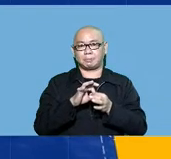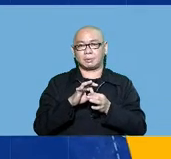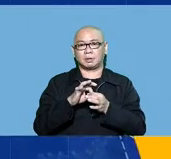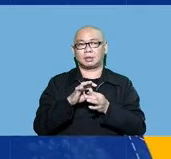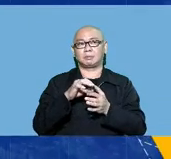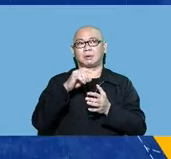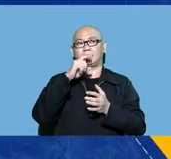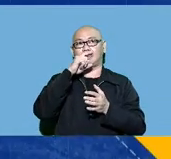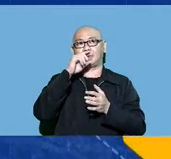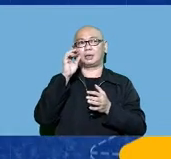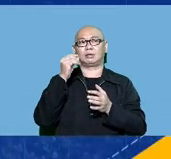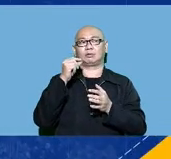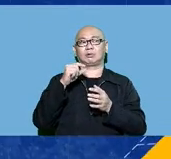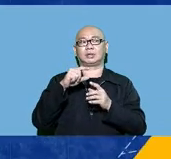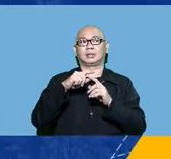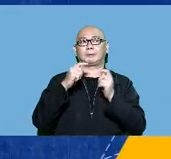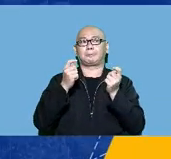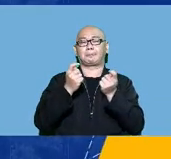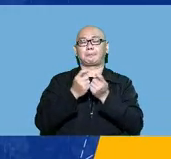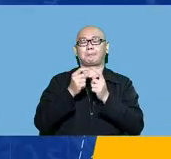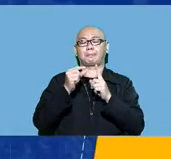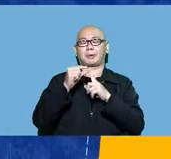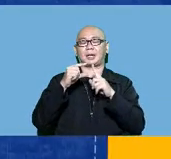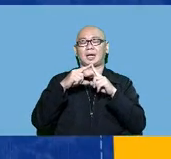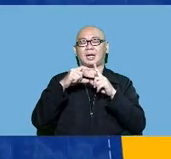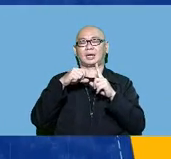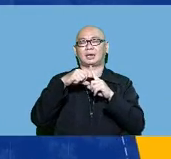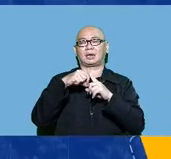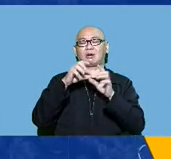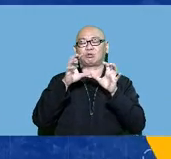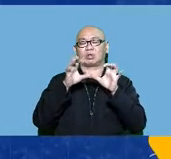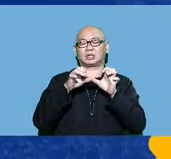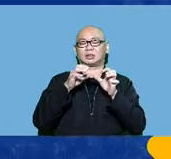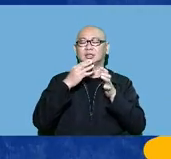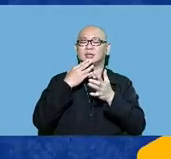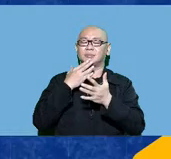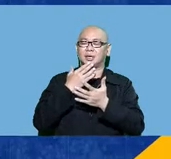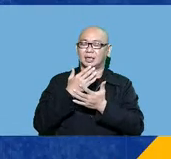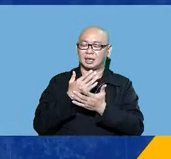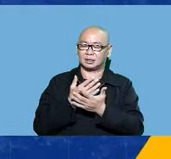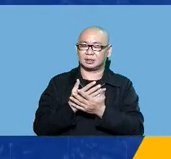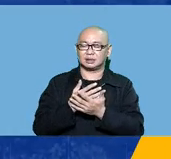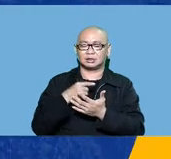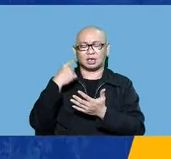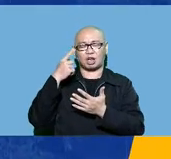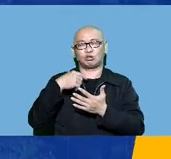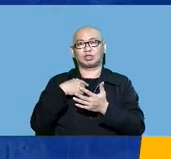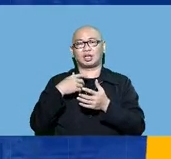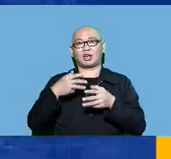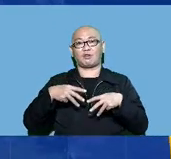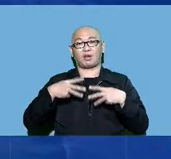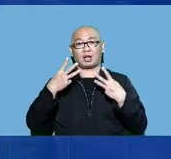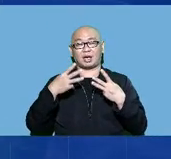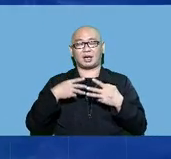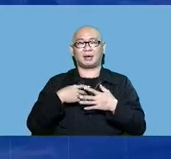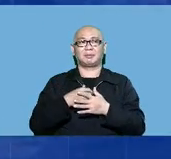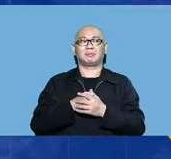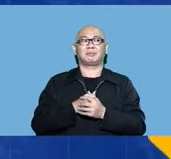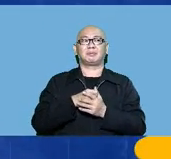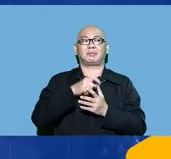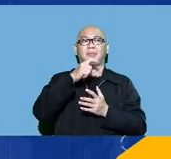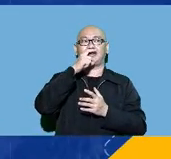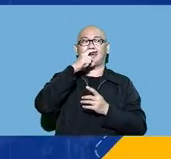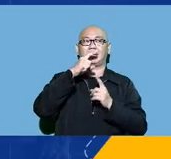Bapak Ketua Tim PAK UNES, Prof. Dr. Sutekno MSI, terima kasih, selalu saya repoti, sering saya WA, Pak Tik, matur